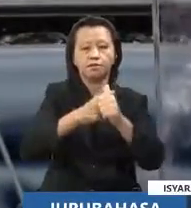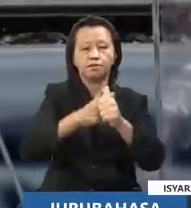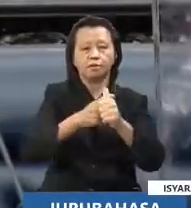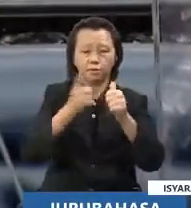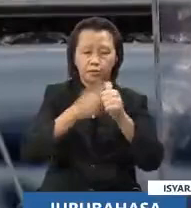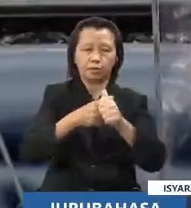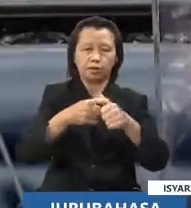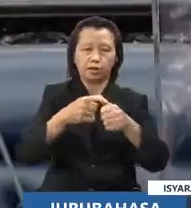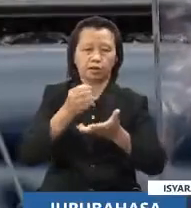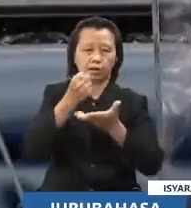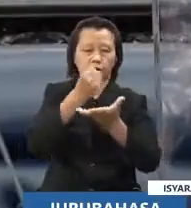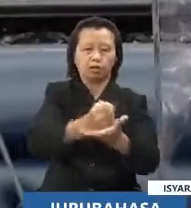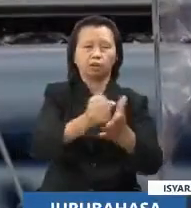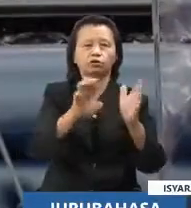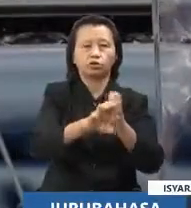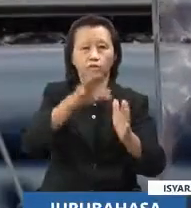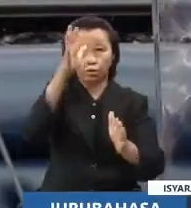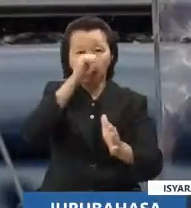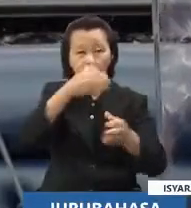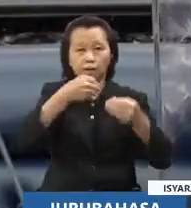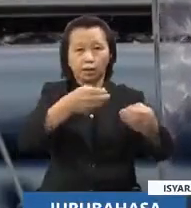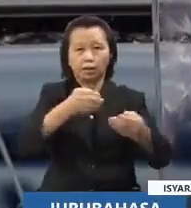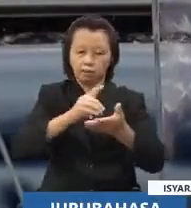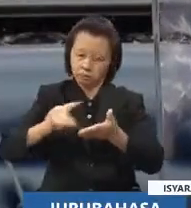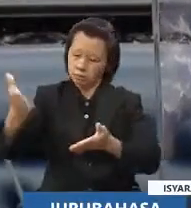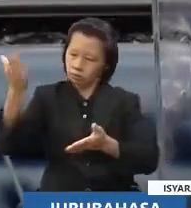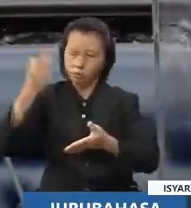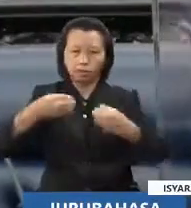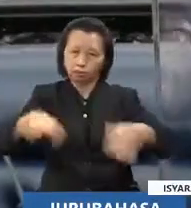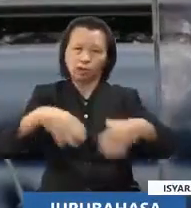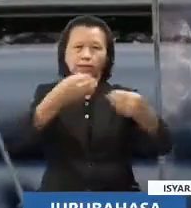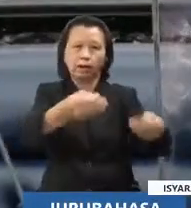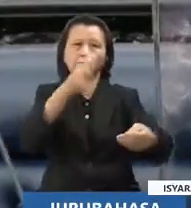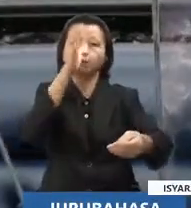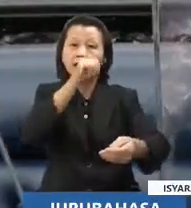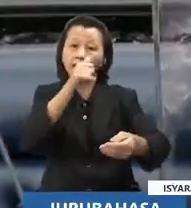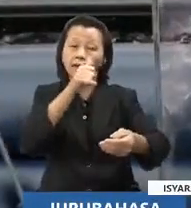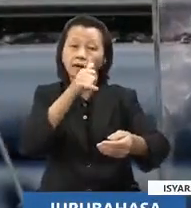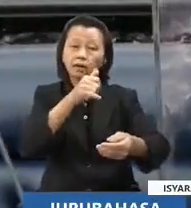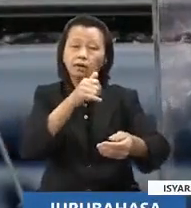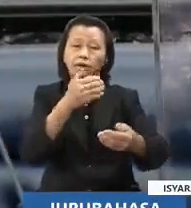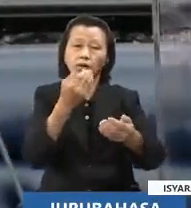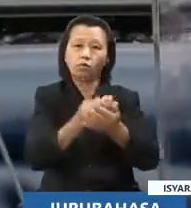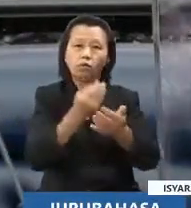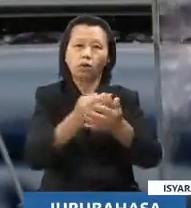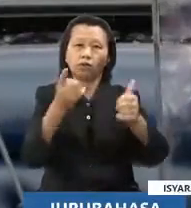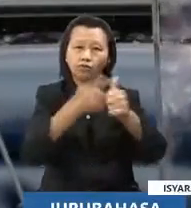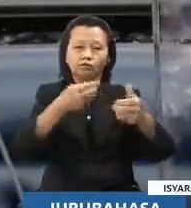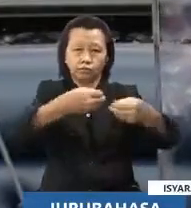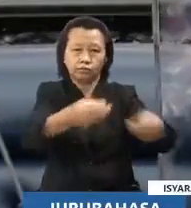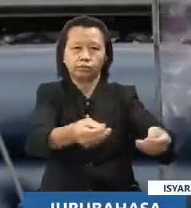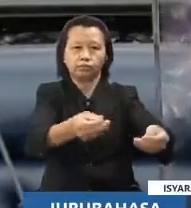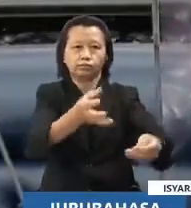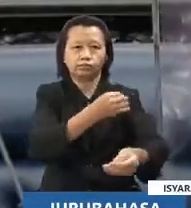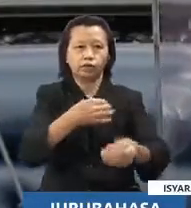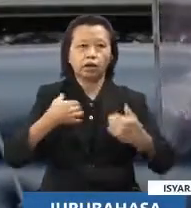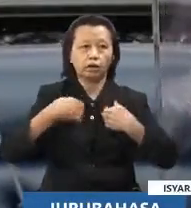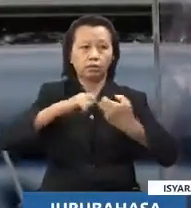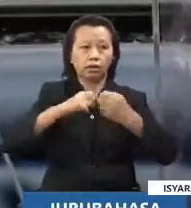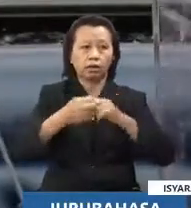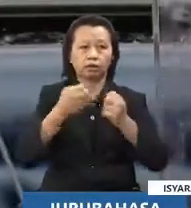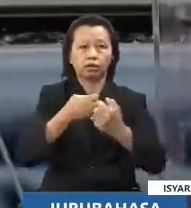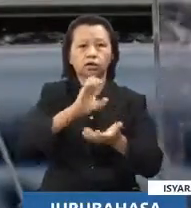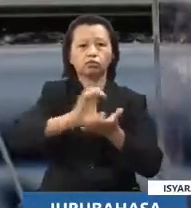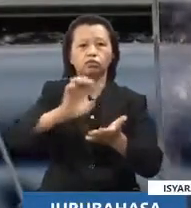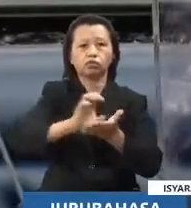pendahuluan seperti yang sebut tadi untuk Melaka contohnya yang dibeli pada minggu lepas, dan juga kepada negara-negara yang mengalami masalah aliran